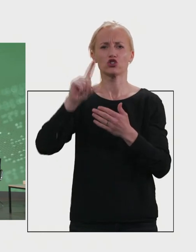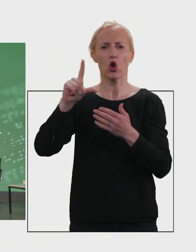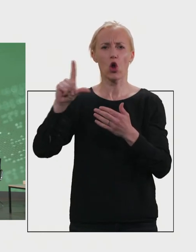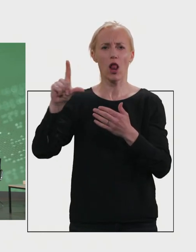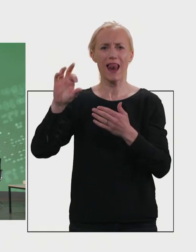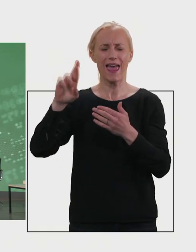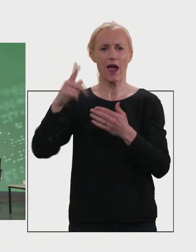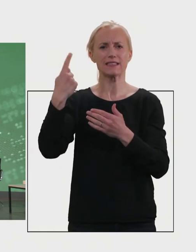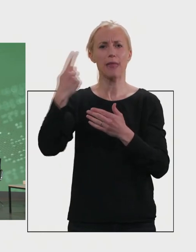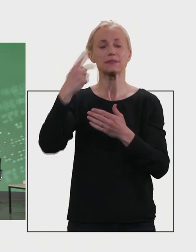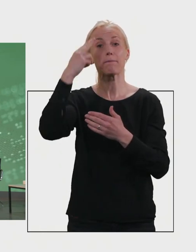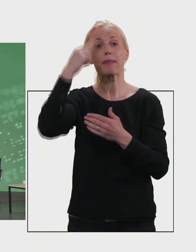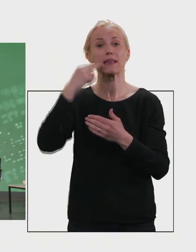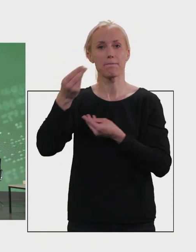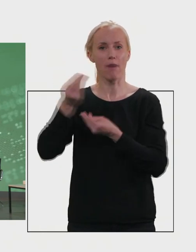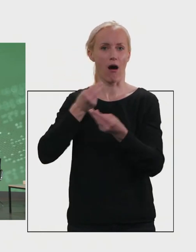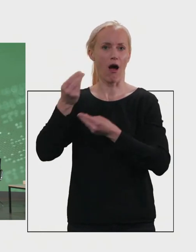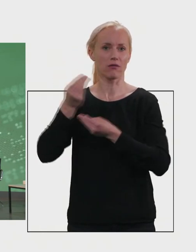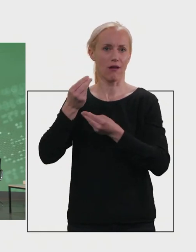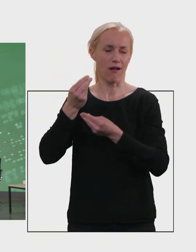Berater dabei.